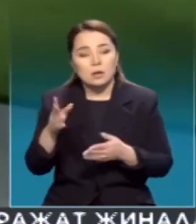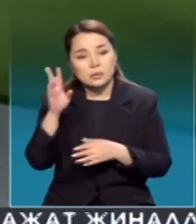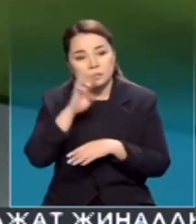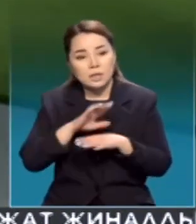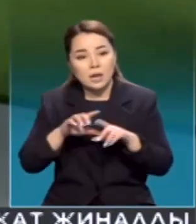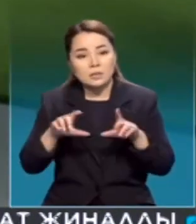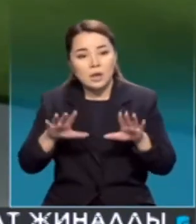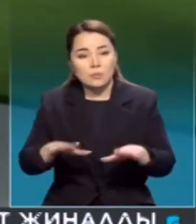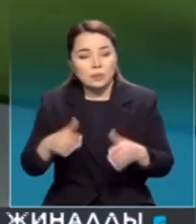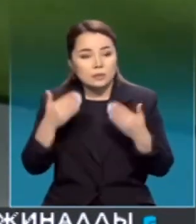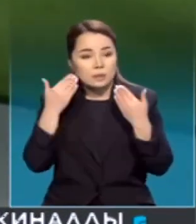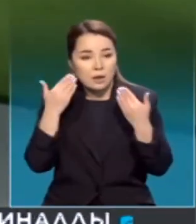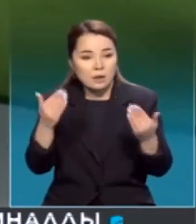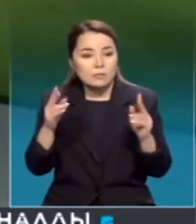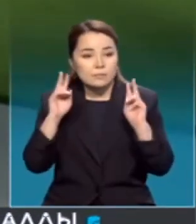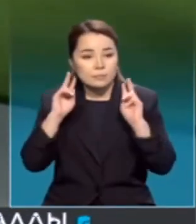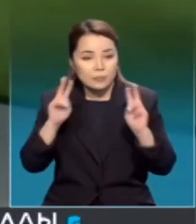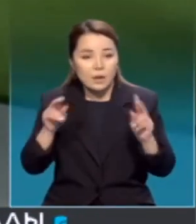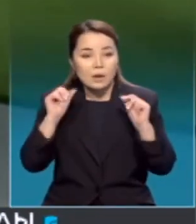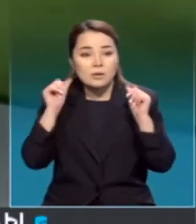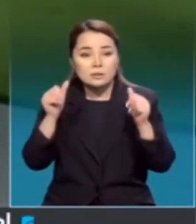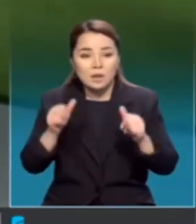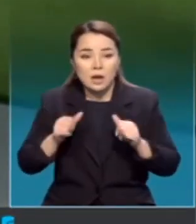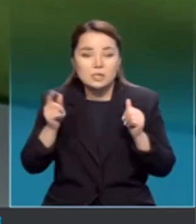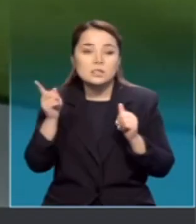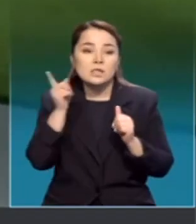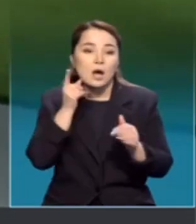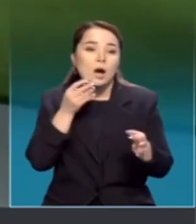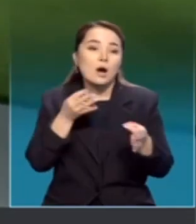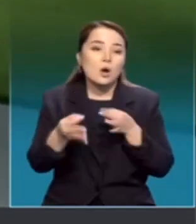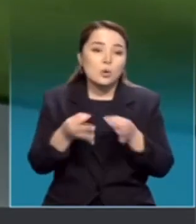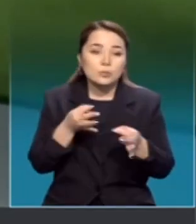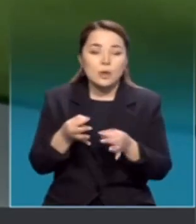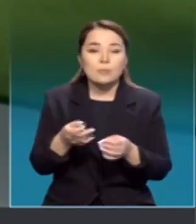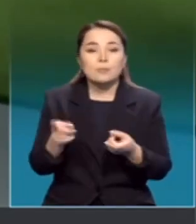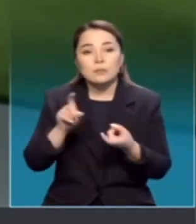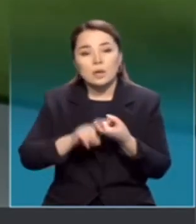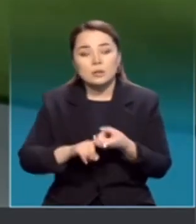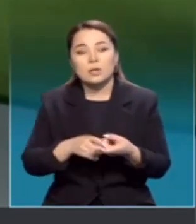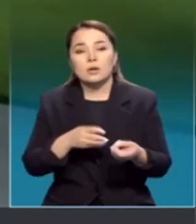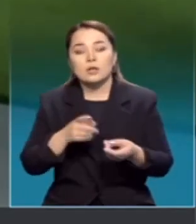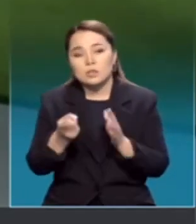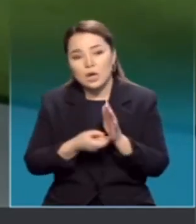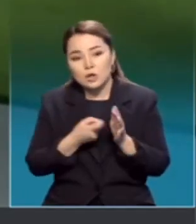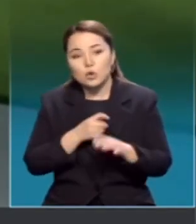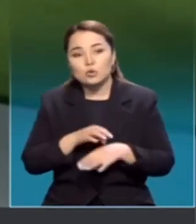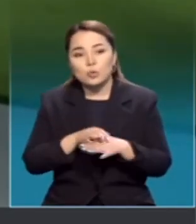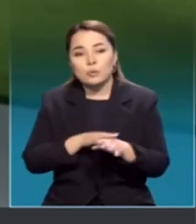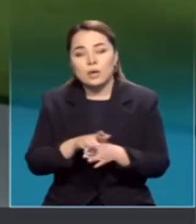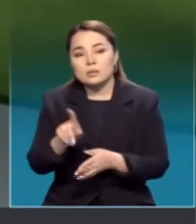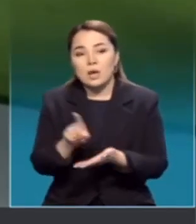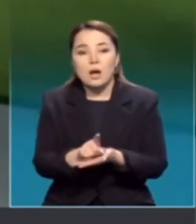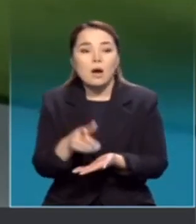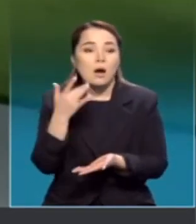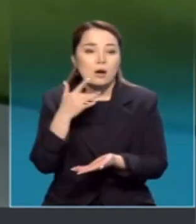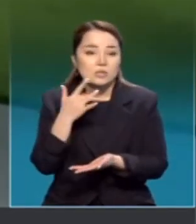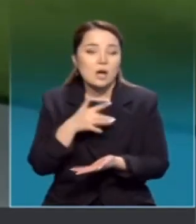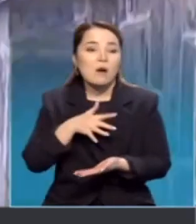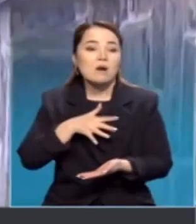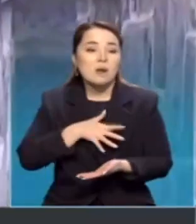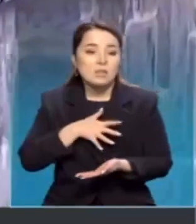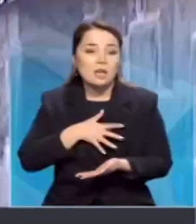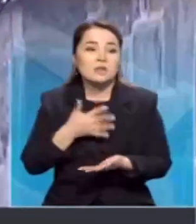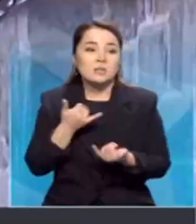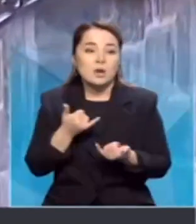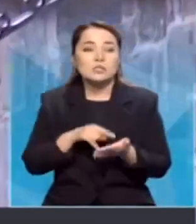әзірге белгісіз. АҚШ пен Канада басшылары телефон арқылы сөйлесіп, оны бірлесіп тергеуге уағдаласты. Ең бастысы сарапшылар олар қандай